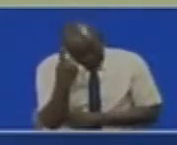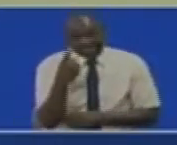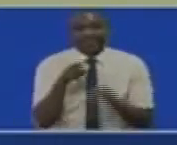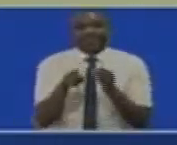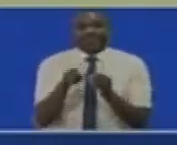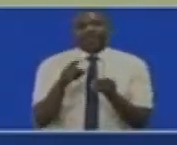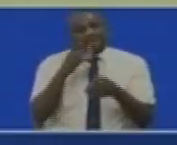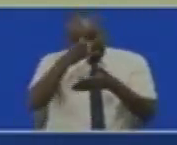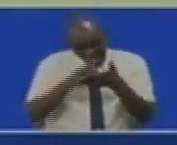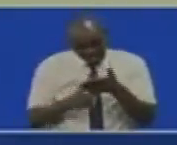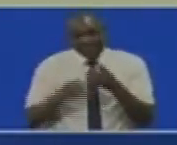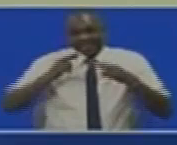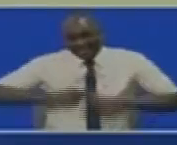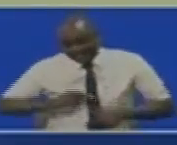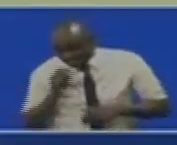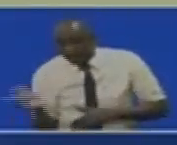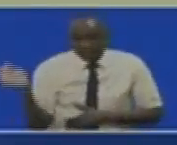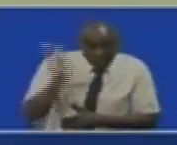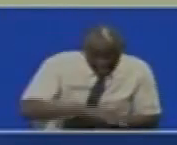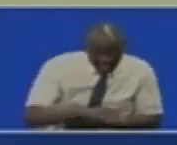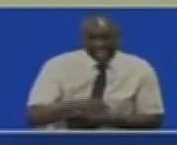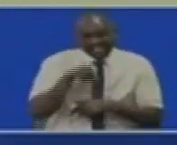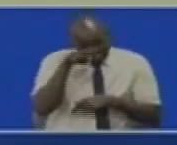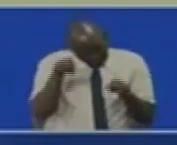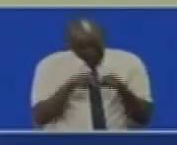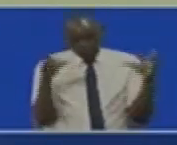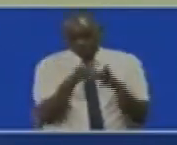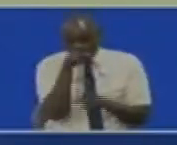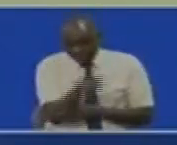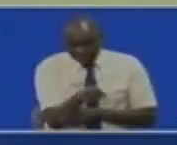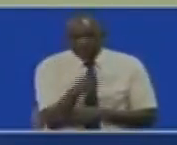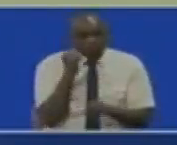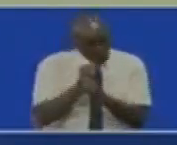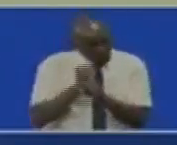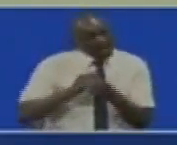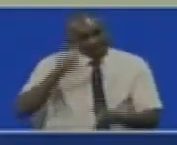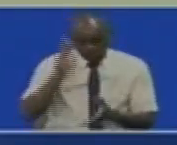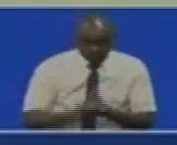nusu ya kwanza, lakini baada ya mapumziko kina dada wa Joso Penda wakamakinika zaidi.